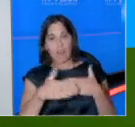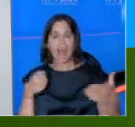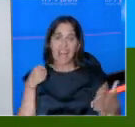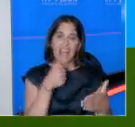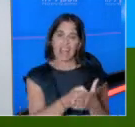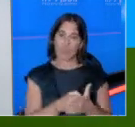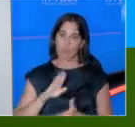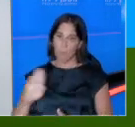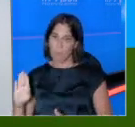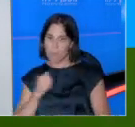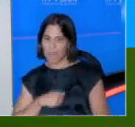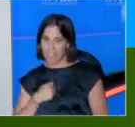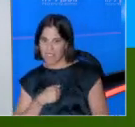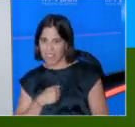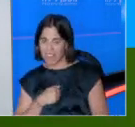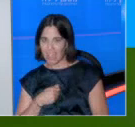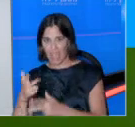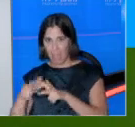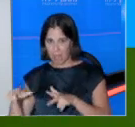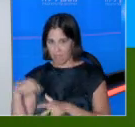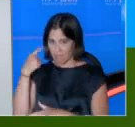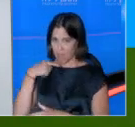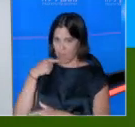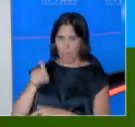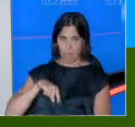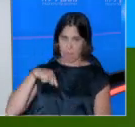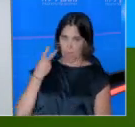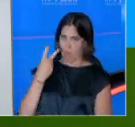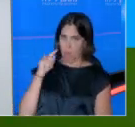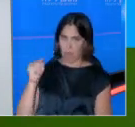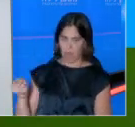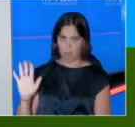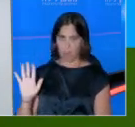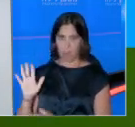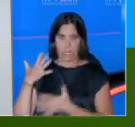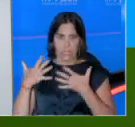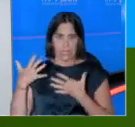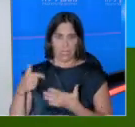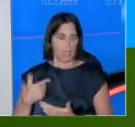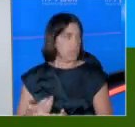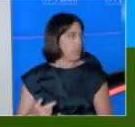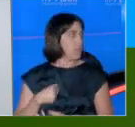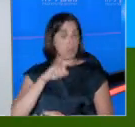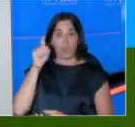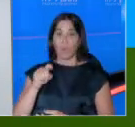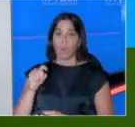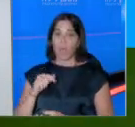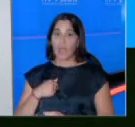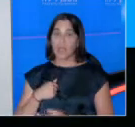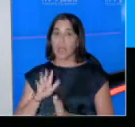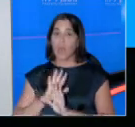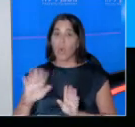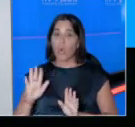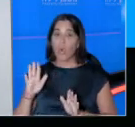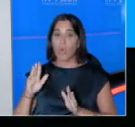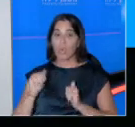נתניהו לצערי, אולי זה חוסר... המצב שבו הוא נראה, אני הרבה זמן לא ראיתי אותו בצורה כל כך זזיקית. אולי זה חוסר